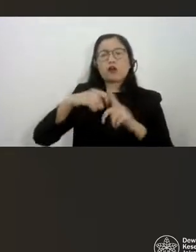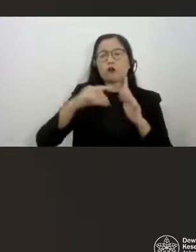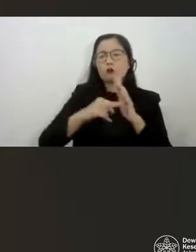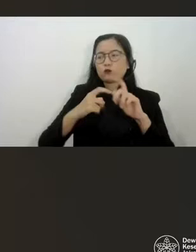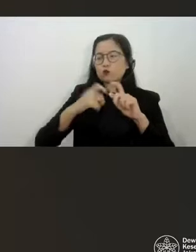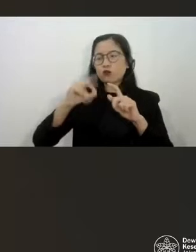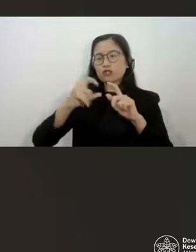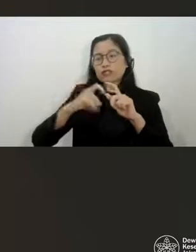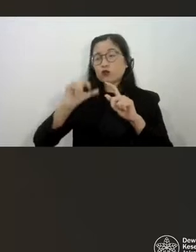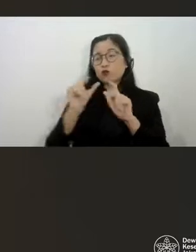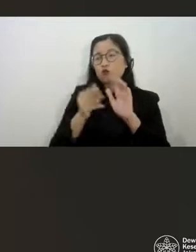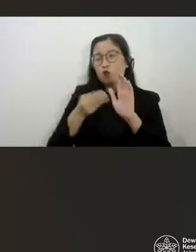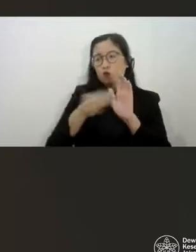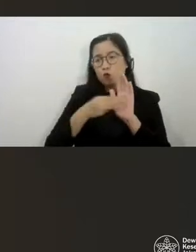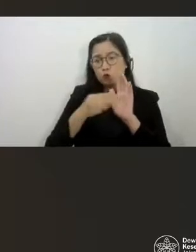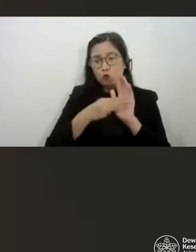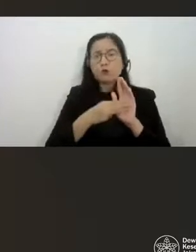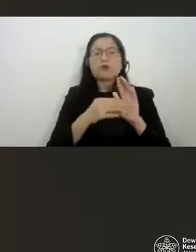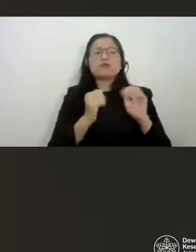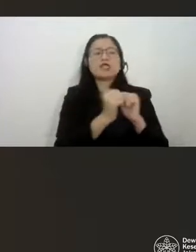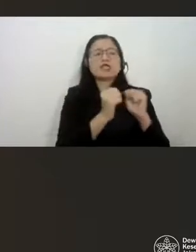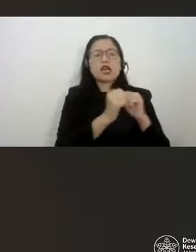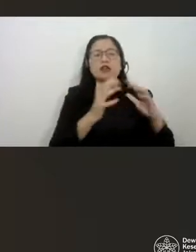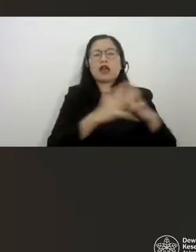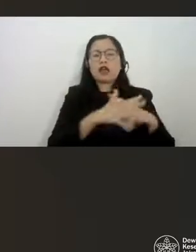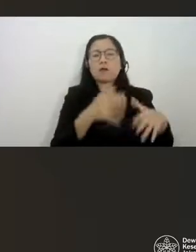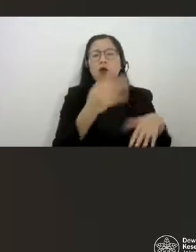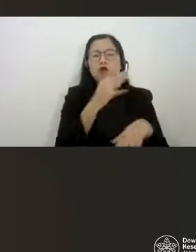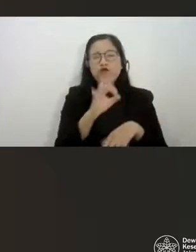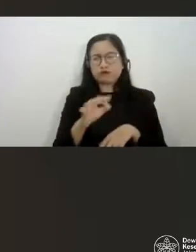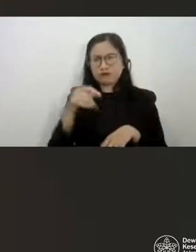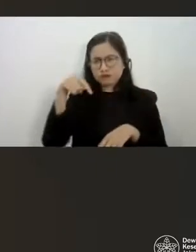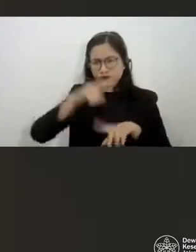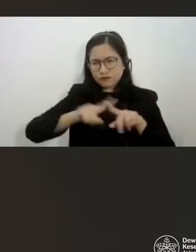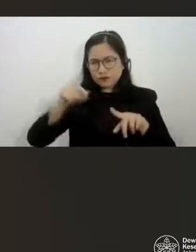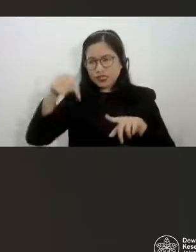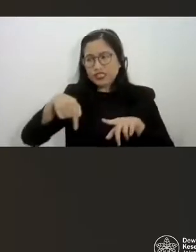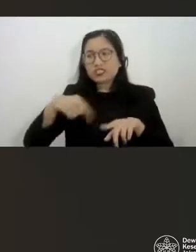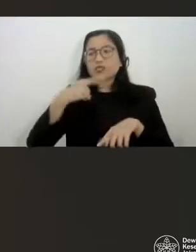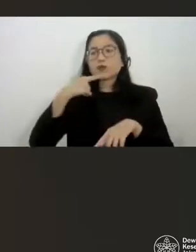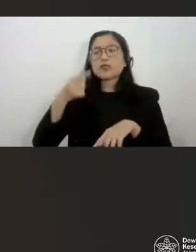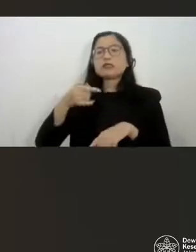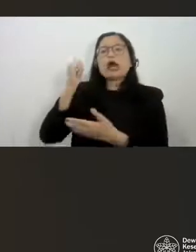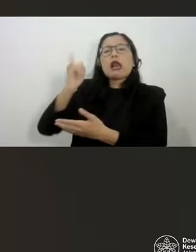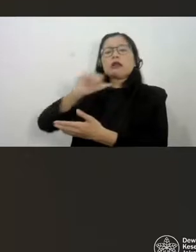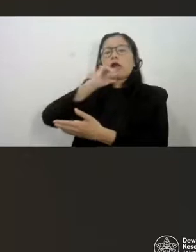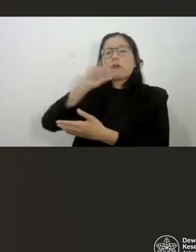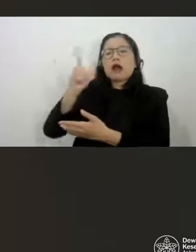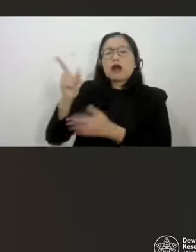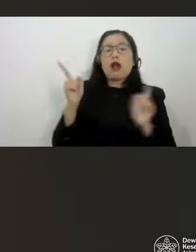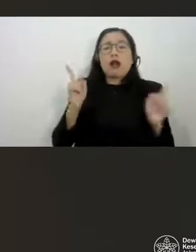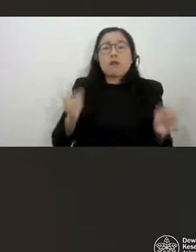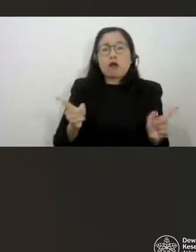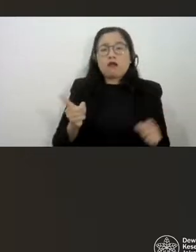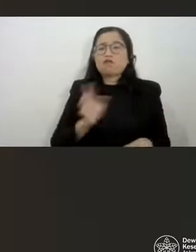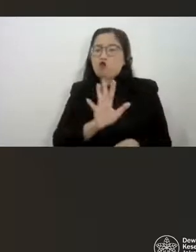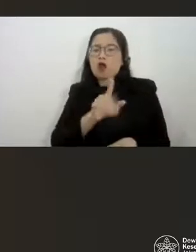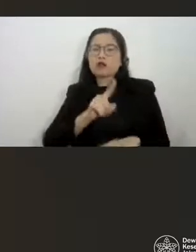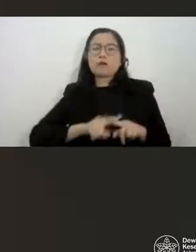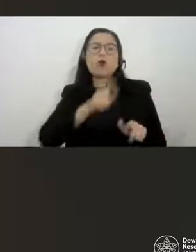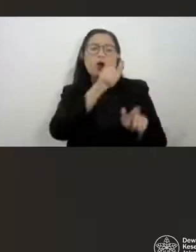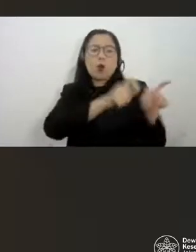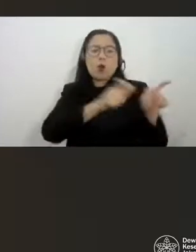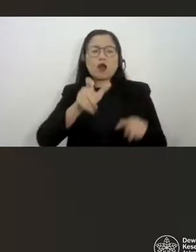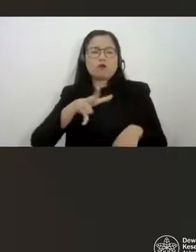pembaruan agraria. Tentu menghadapi semua ini tentu bukanlah agama yang salah. Melainkan kebanyakan penganut agama